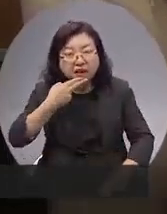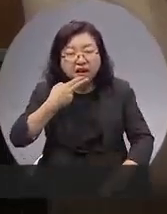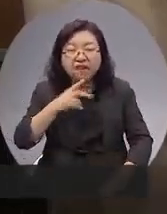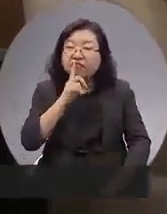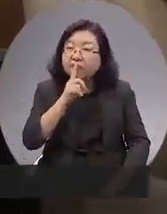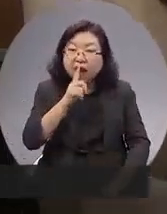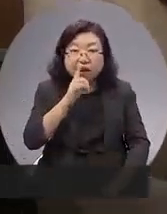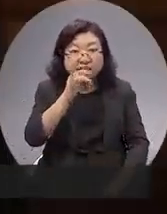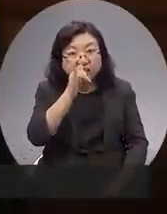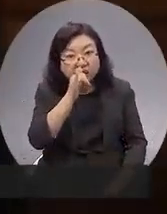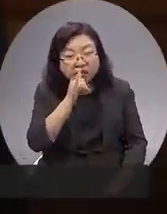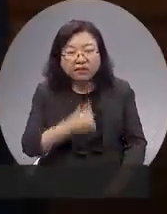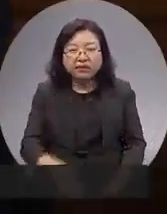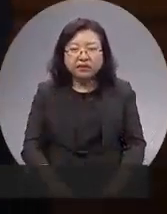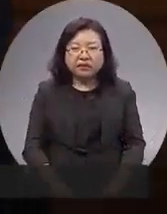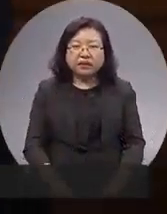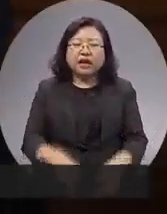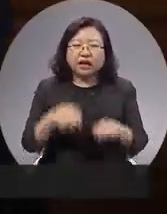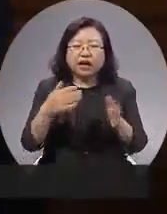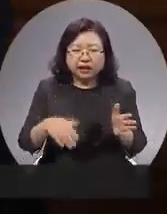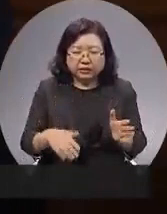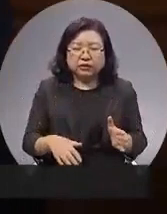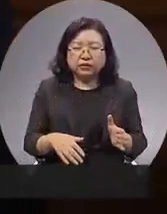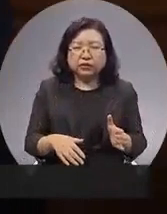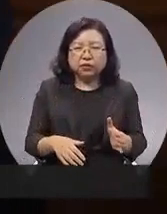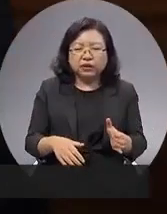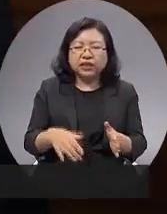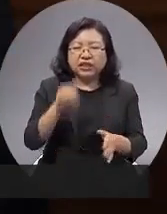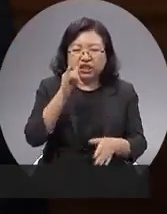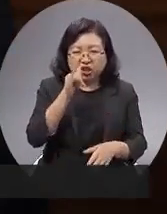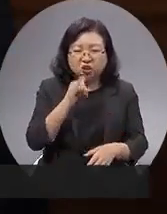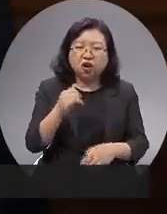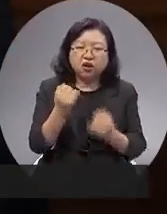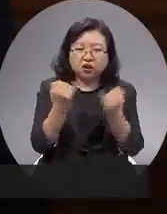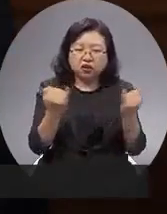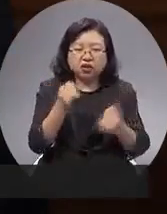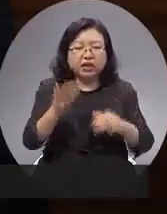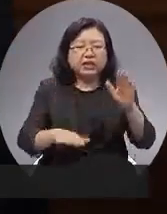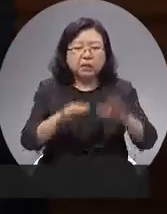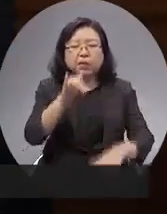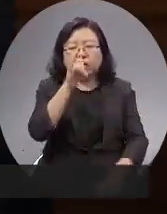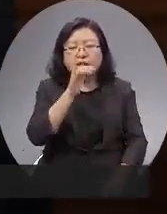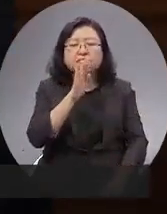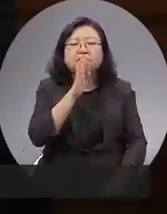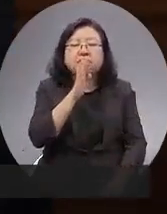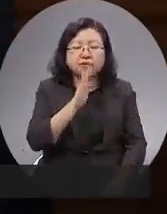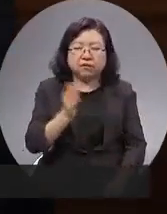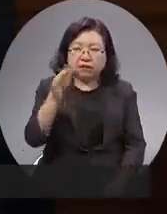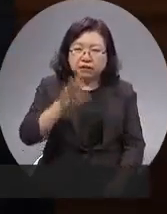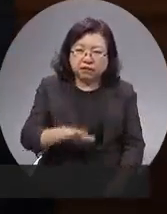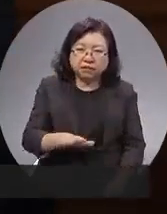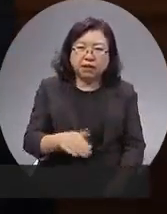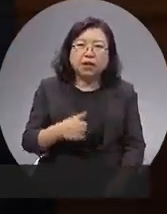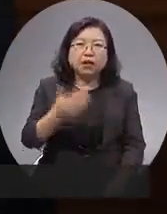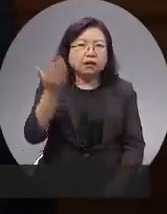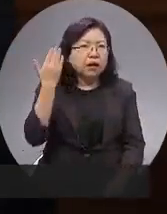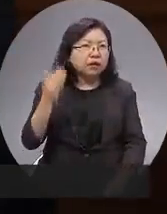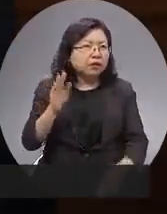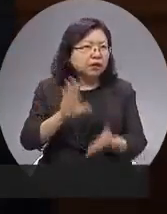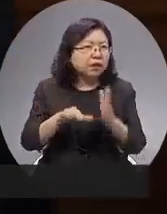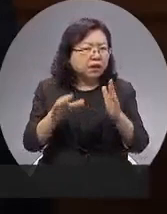이렇게 나오고 있어서 아직도 여성 차별이 있다고 생각을 저는 하는데 그러나 이제 과거처럼